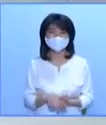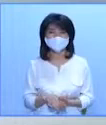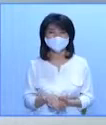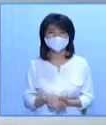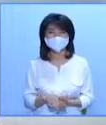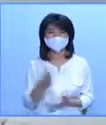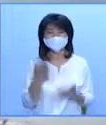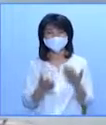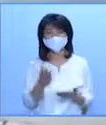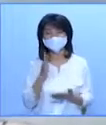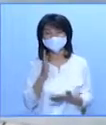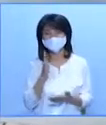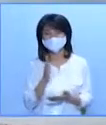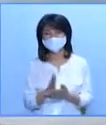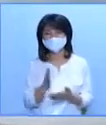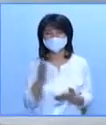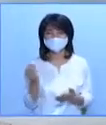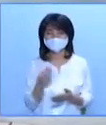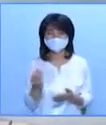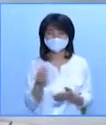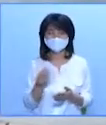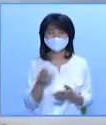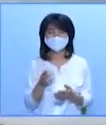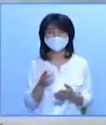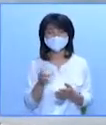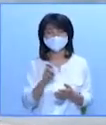Поину надо будет проверить по базе сергек.